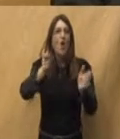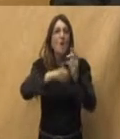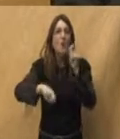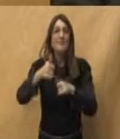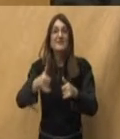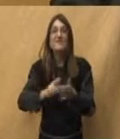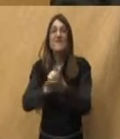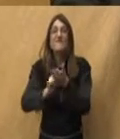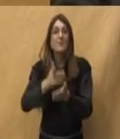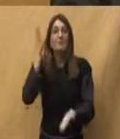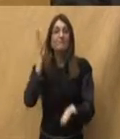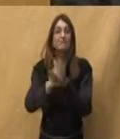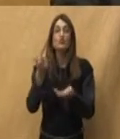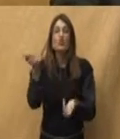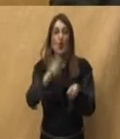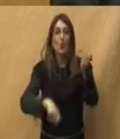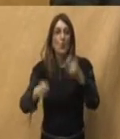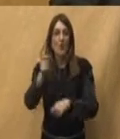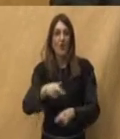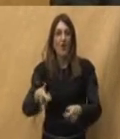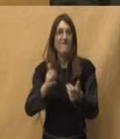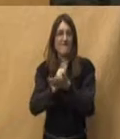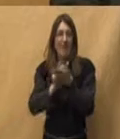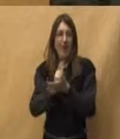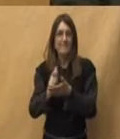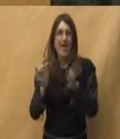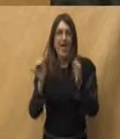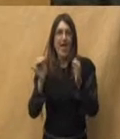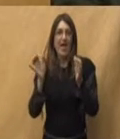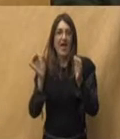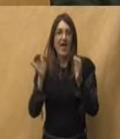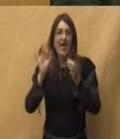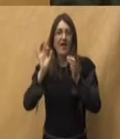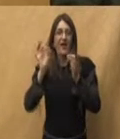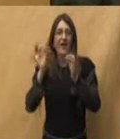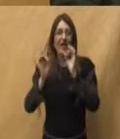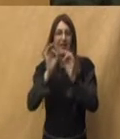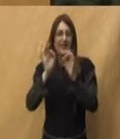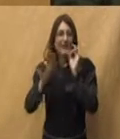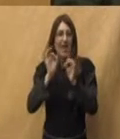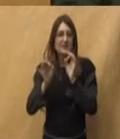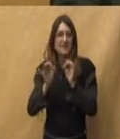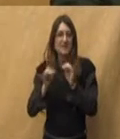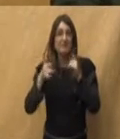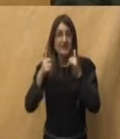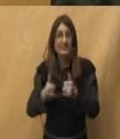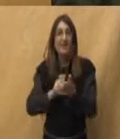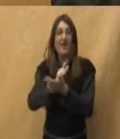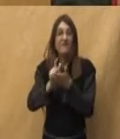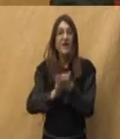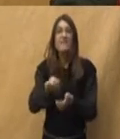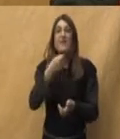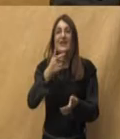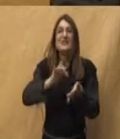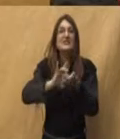jesenskih plodova. Jesenskih plodova koje se odlikuju različitim bojama. Sad je vrijeme da se jede sve